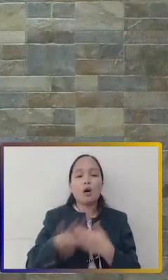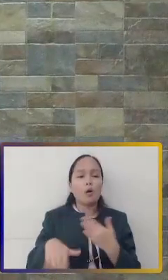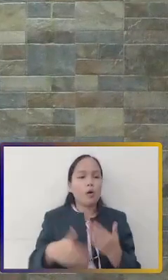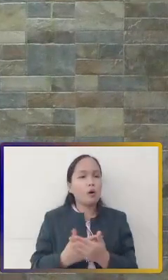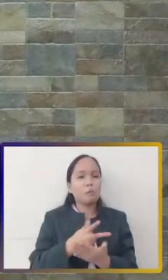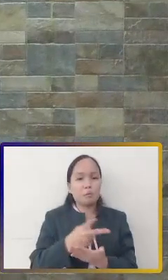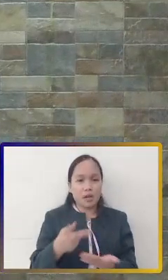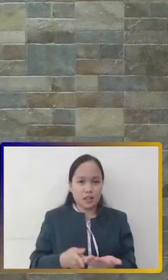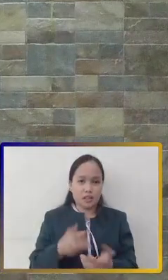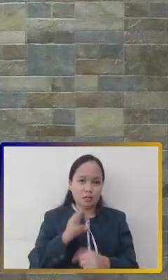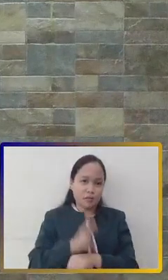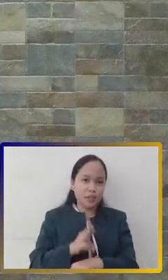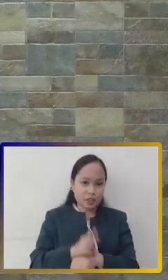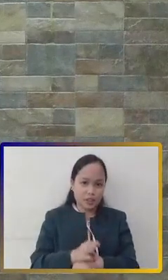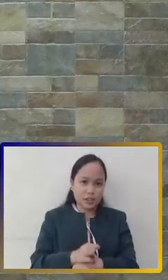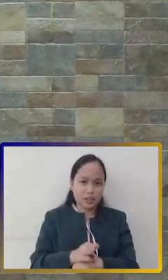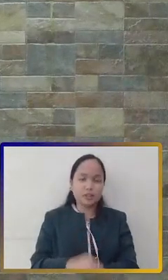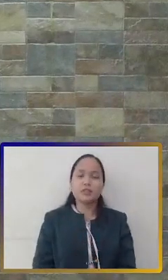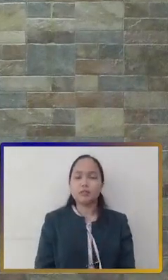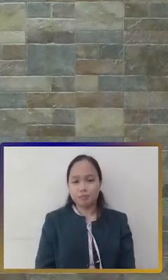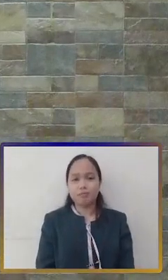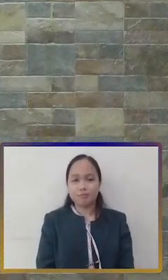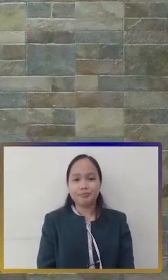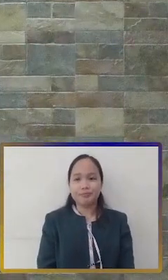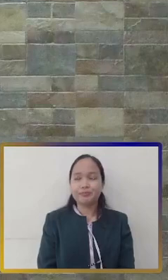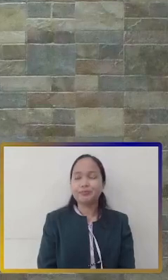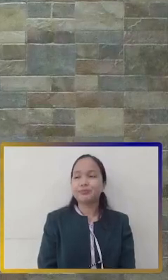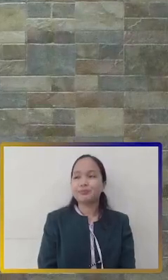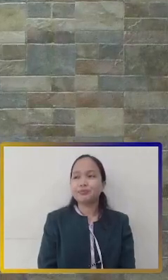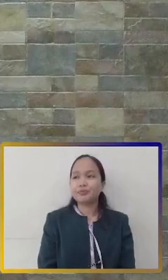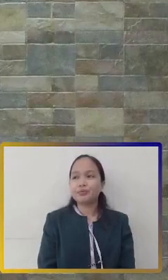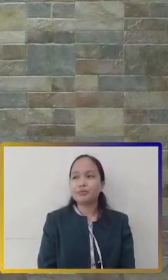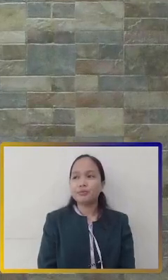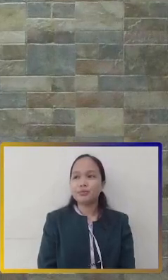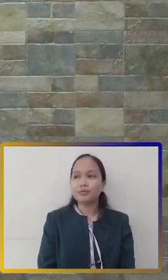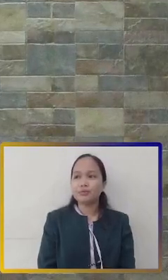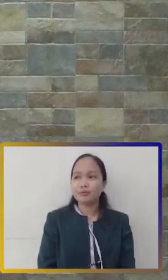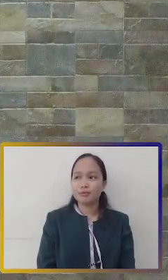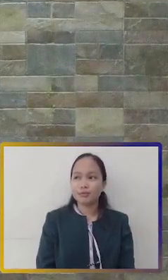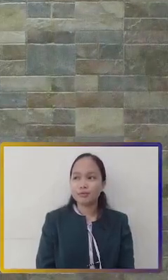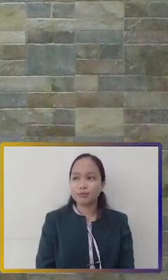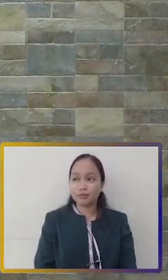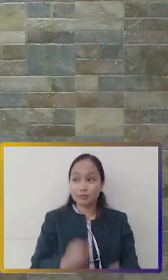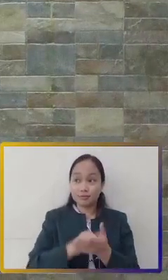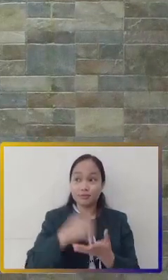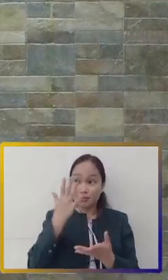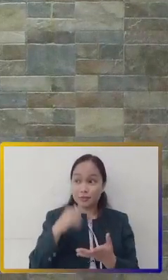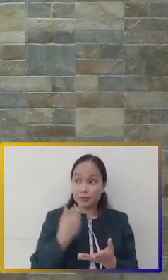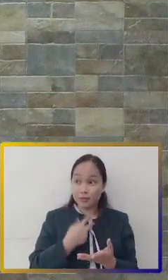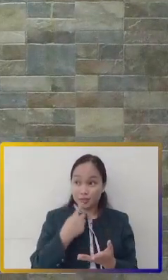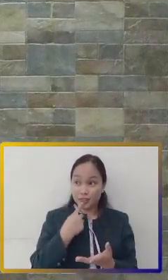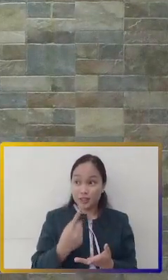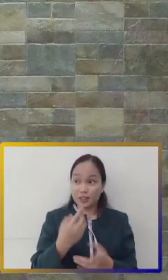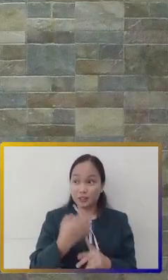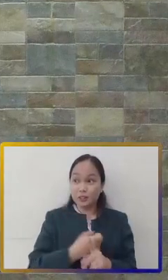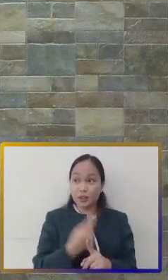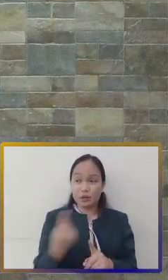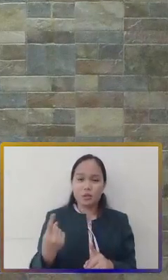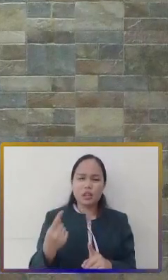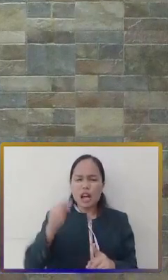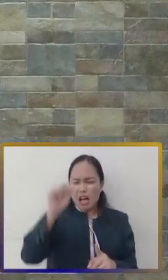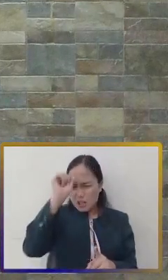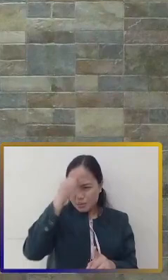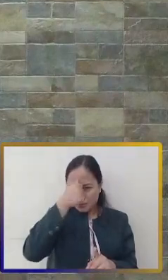Diyos. You see? Kaya nga po sabi ko po sa inyo, ito po yung pagpapaalala sa bawat isa po sa